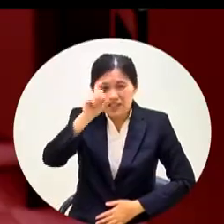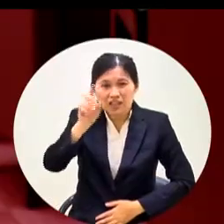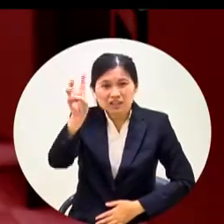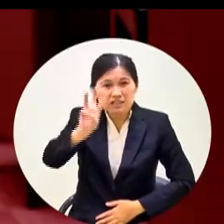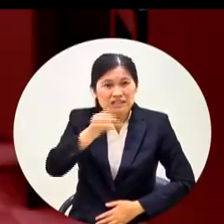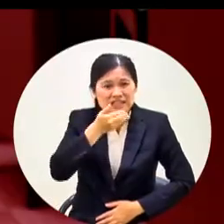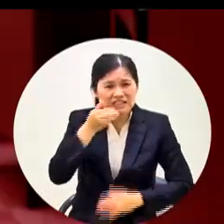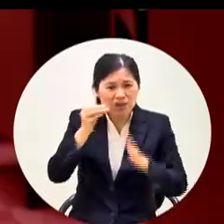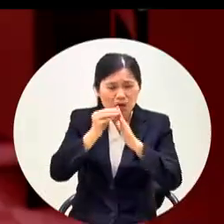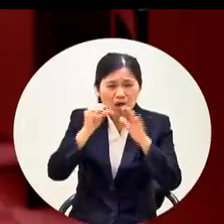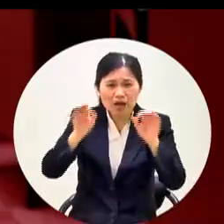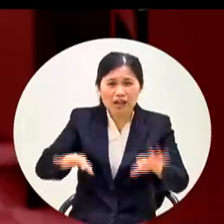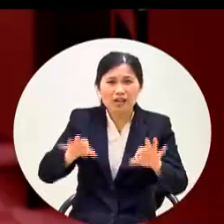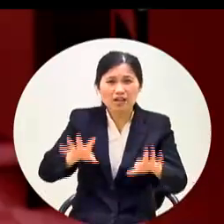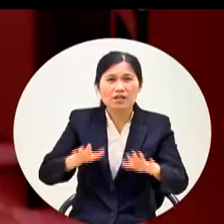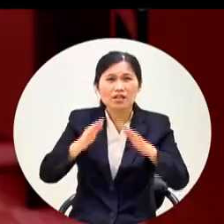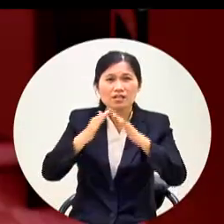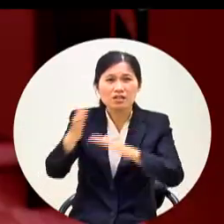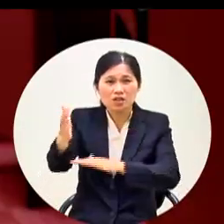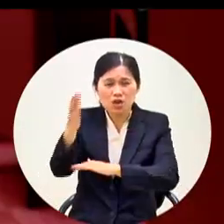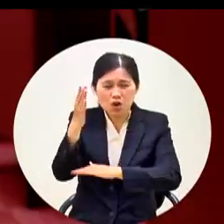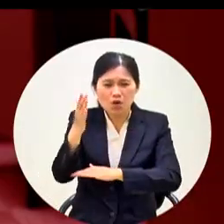浪费我们市政府的钱，